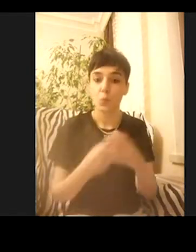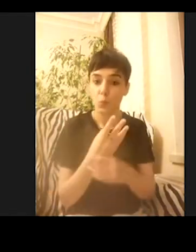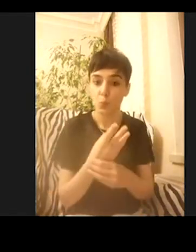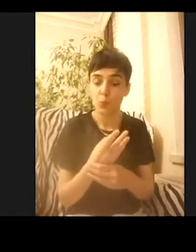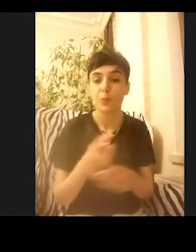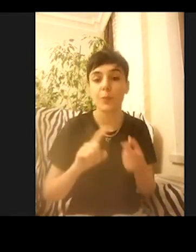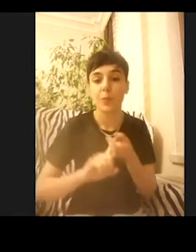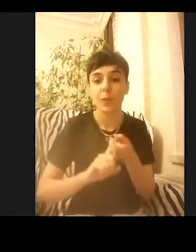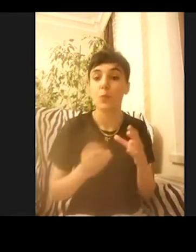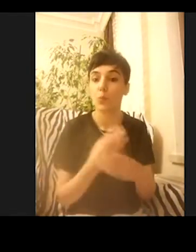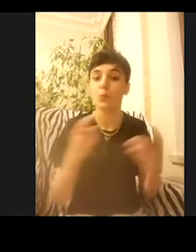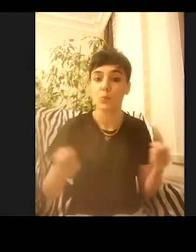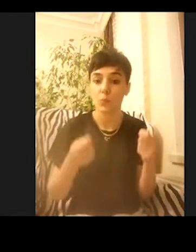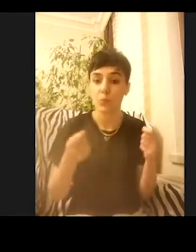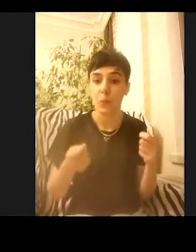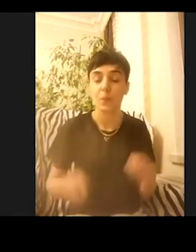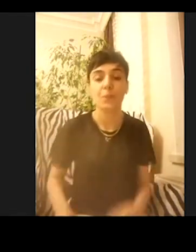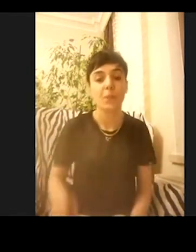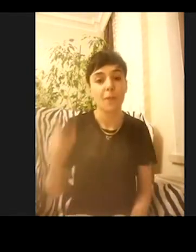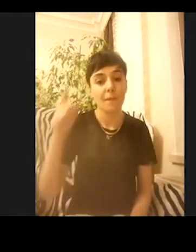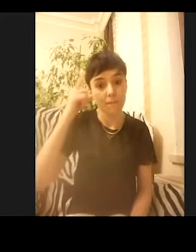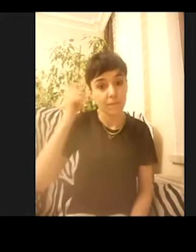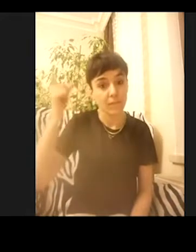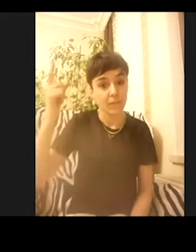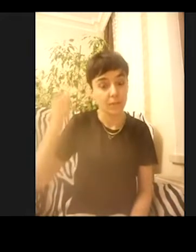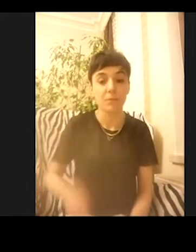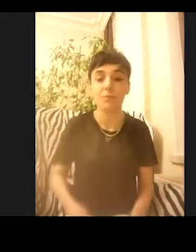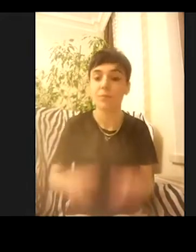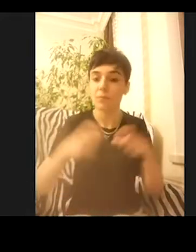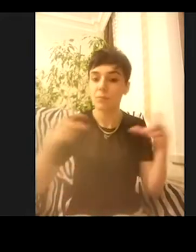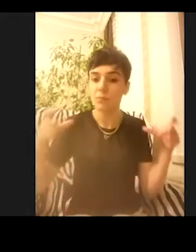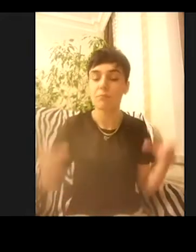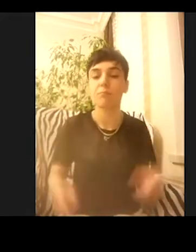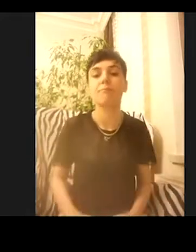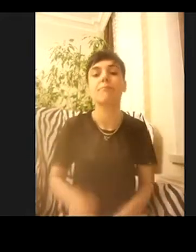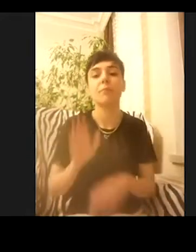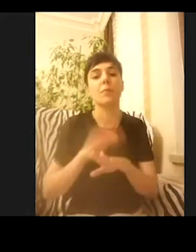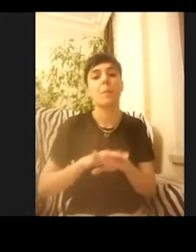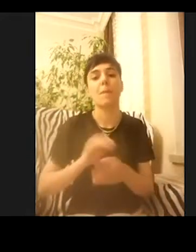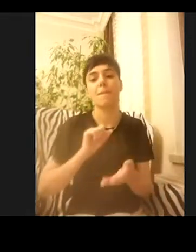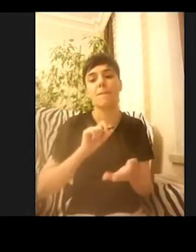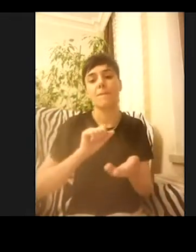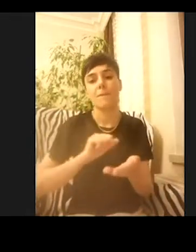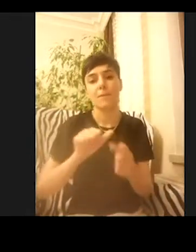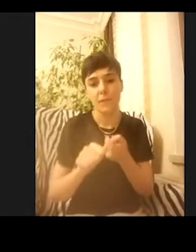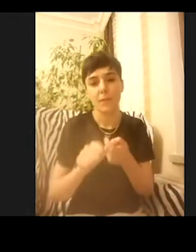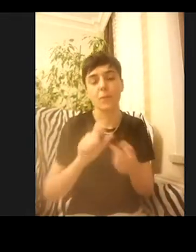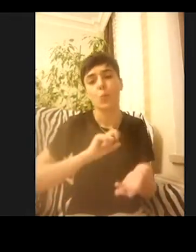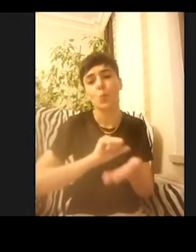fikirleriyle Through the Window'un gelişmesine katkı sağlayan tüm dostlarımıza ve tüm katılımcılara çok teşekkür